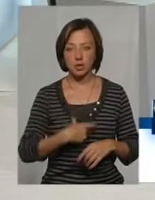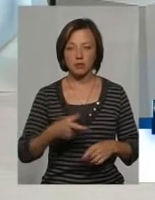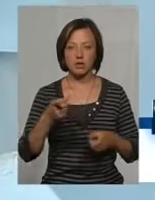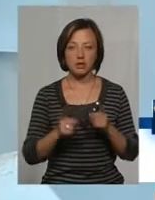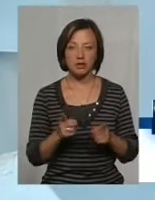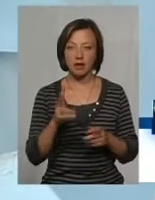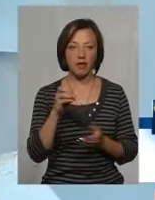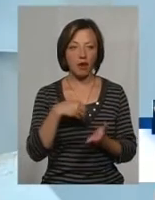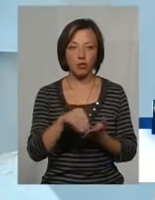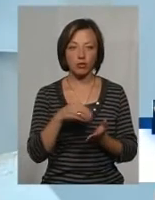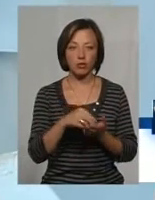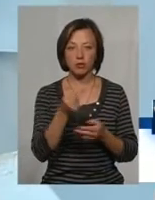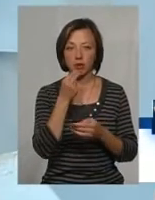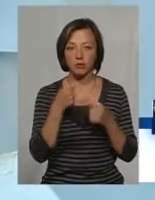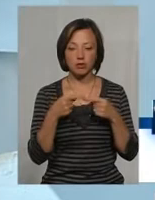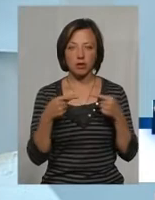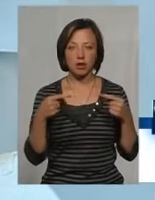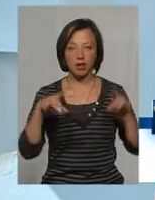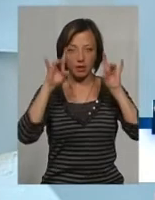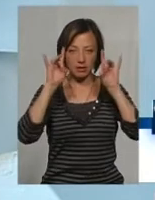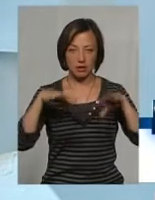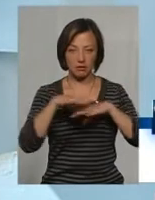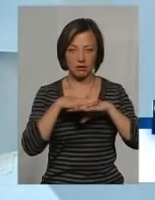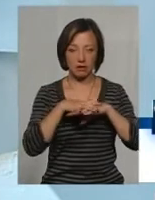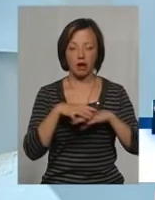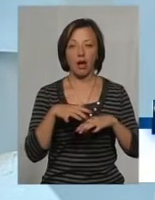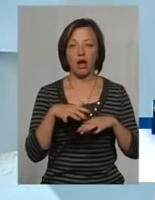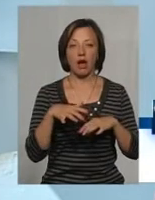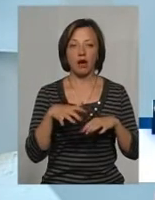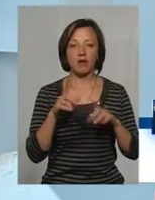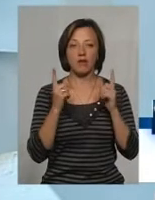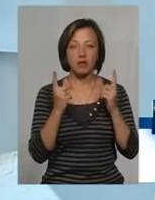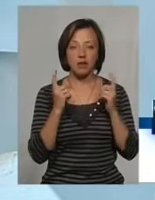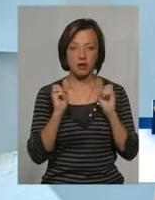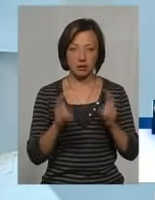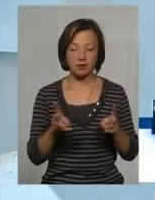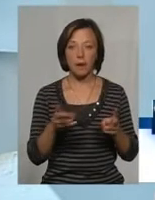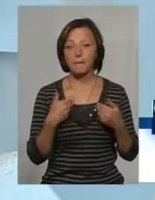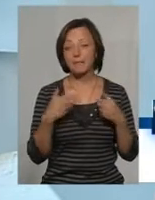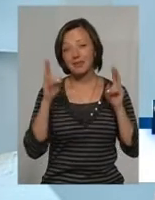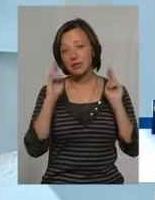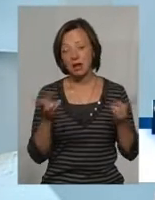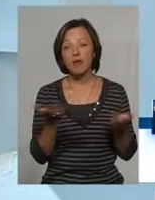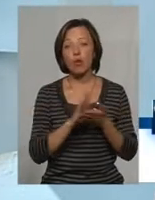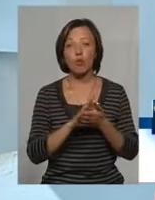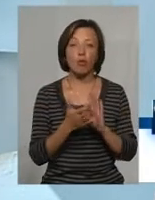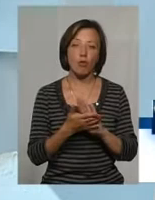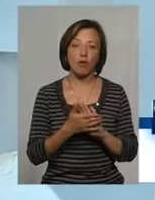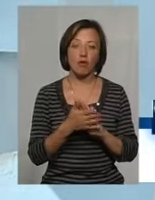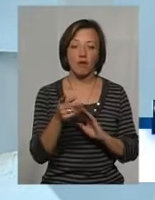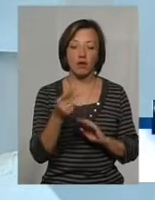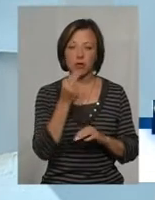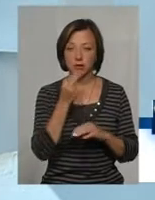не купувати харчові продукти на стихійних ринках, адже це дуже великий ризик. Ми не знаємо, в яких умовах ці харчові